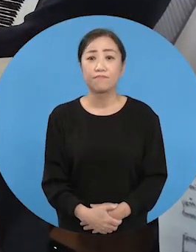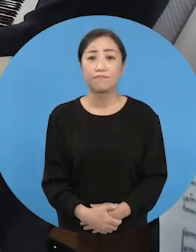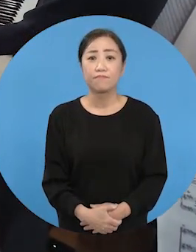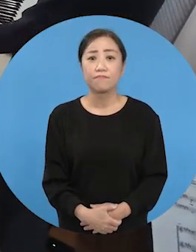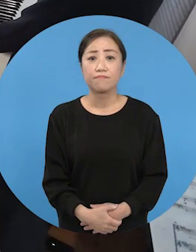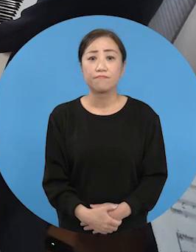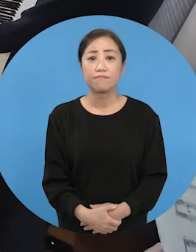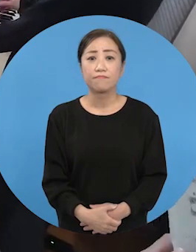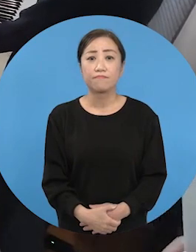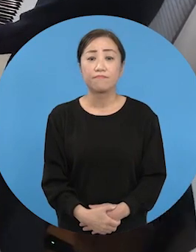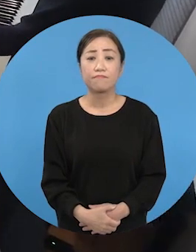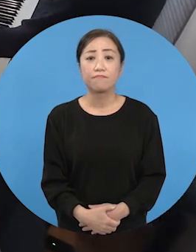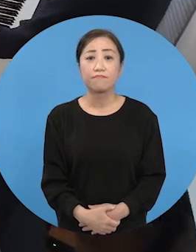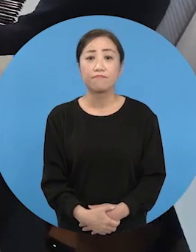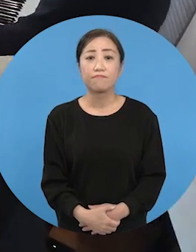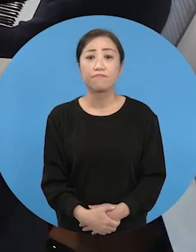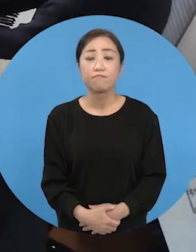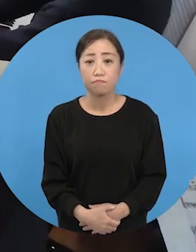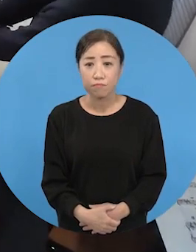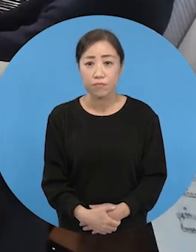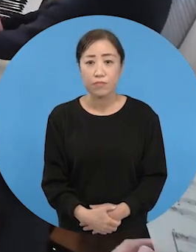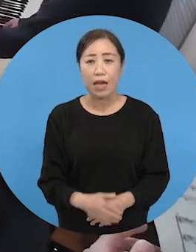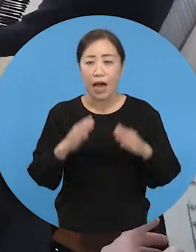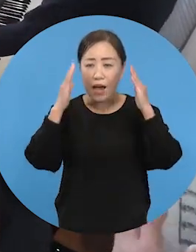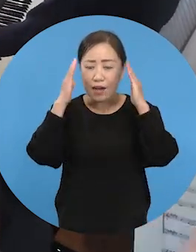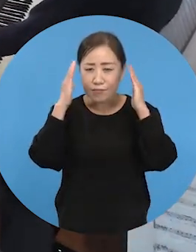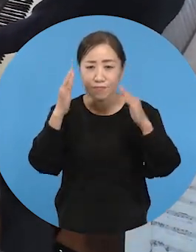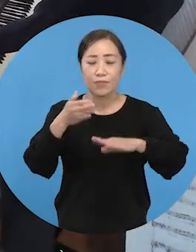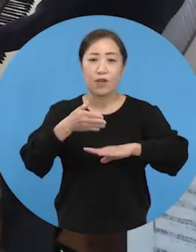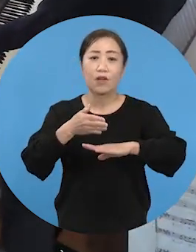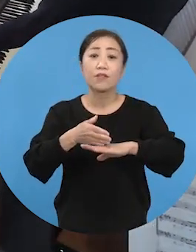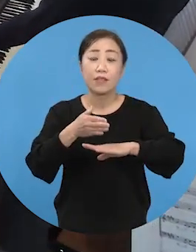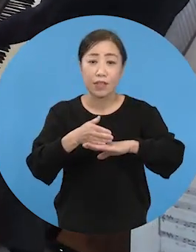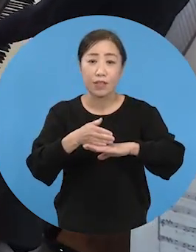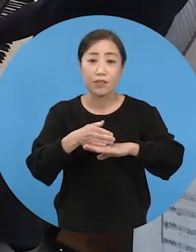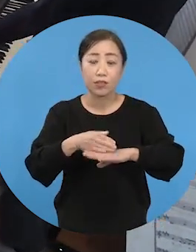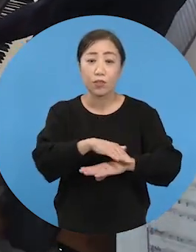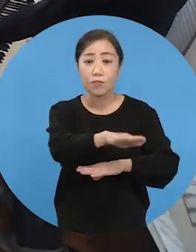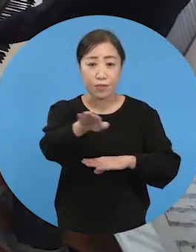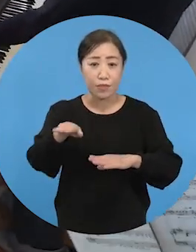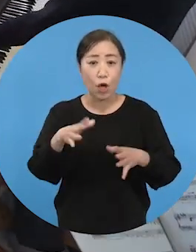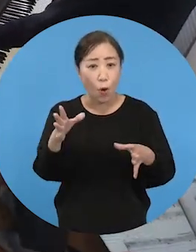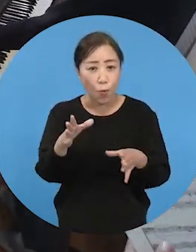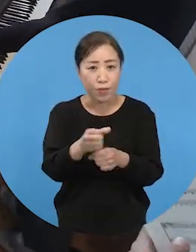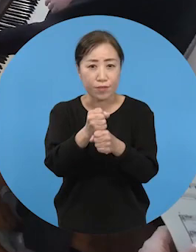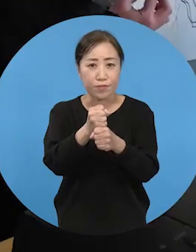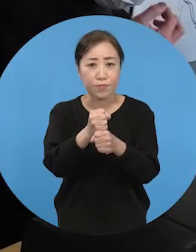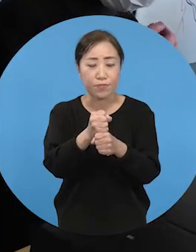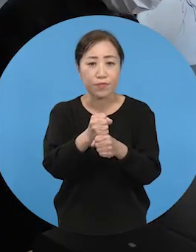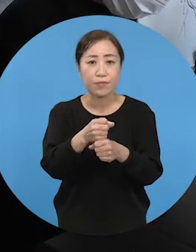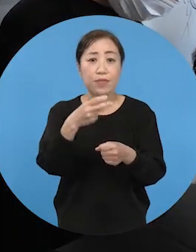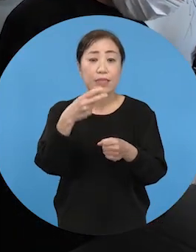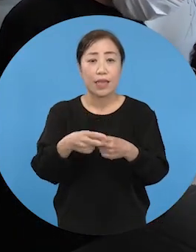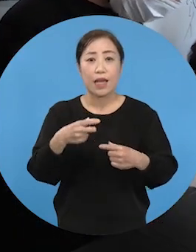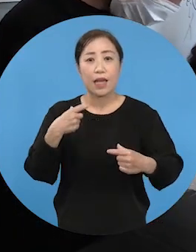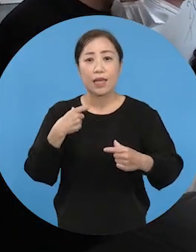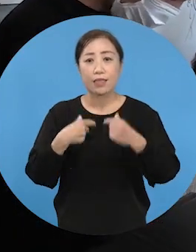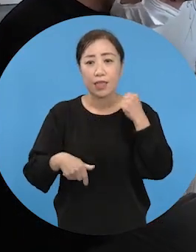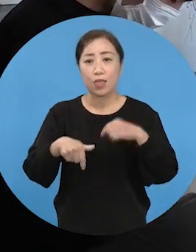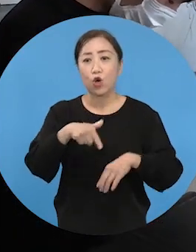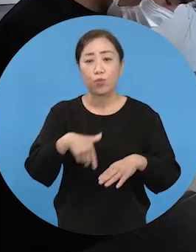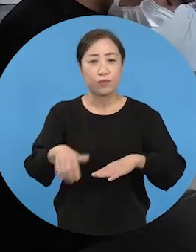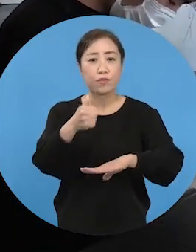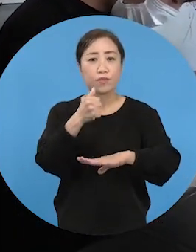。 熱気のこもった練習に取り組んでいる部員たちをまとめているのは2年生の部